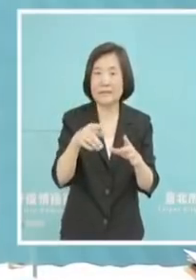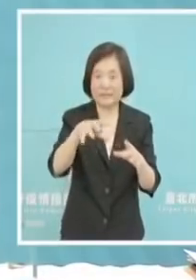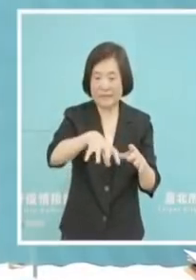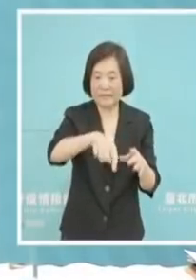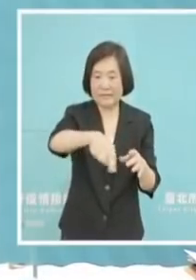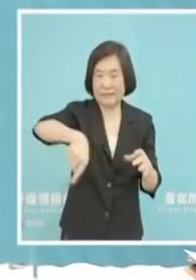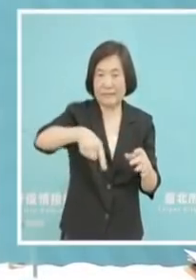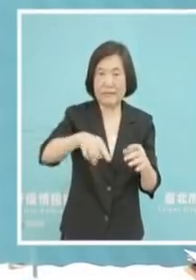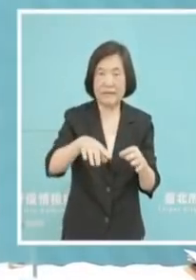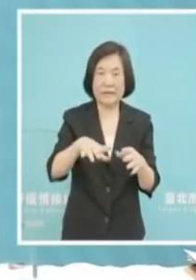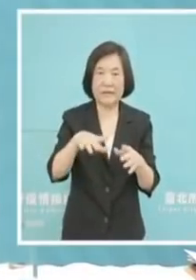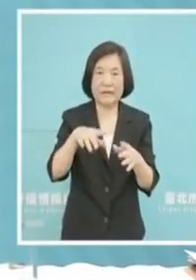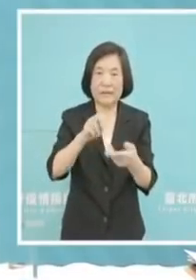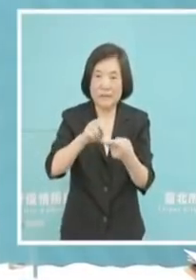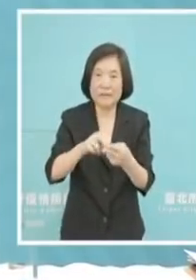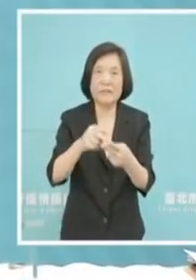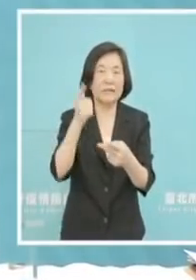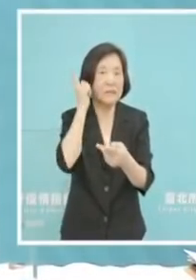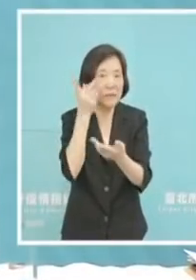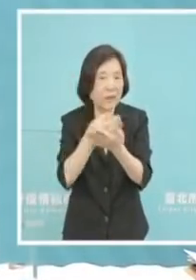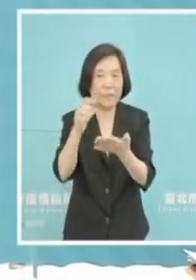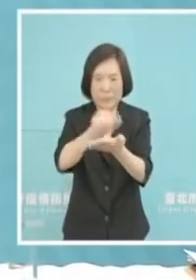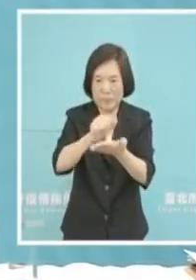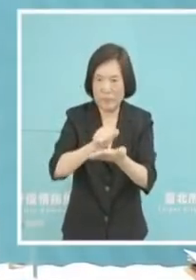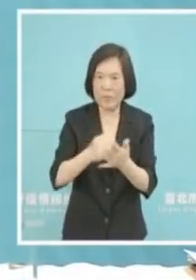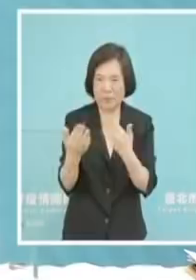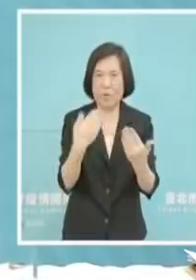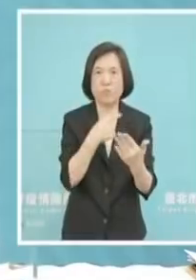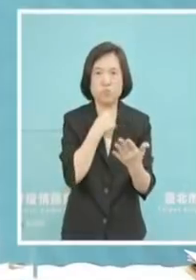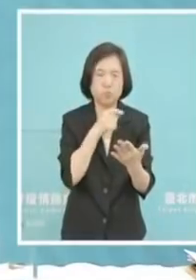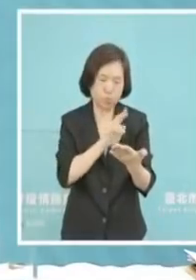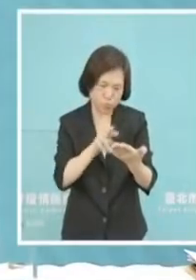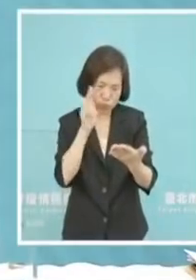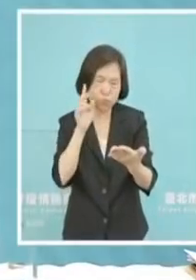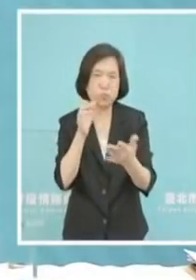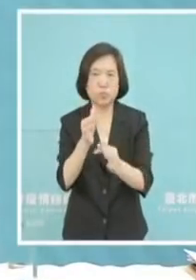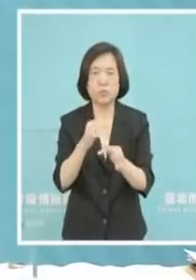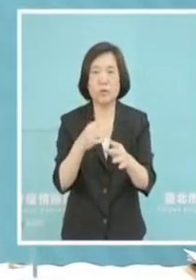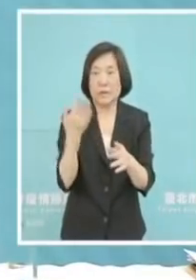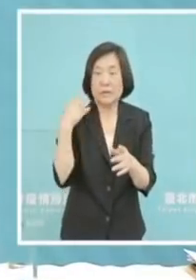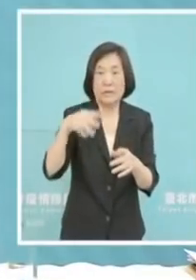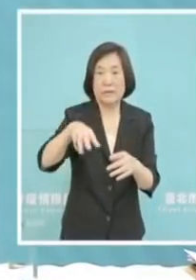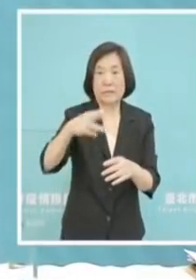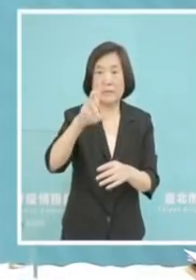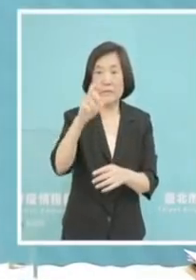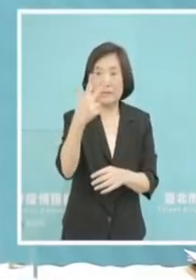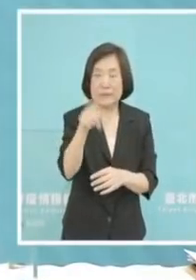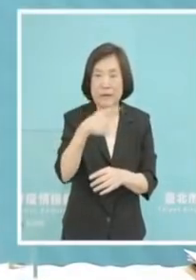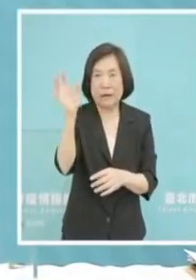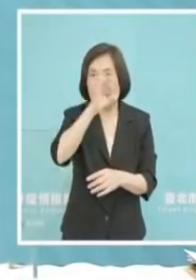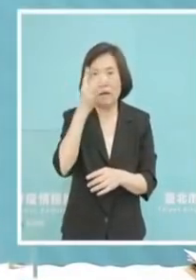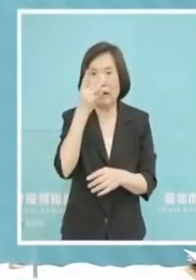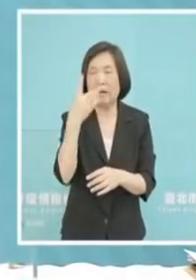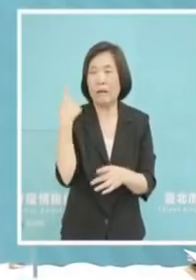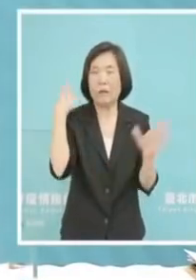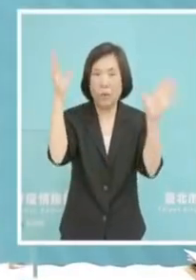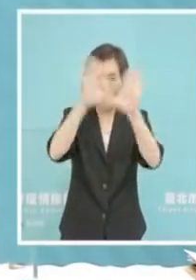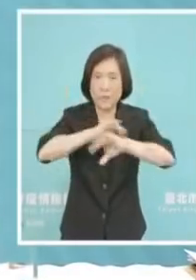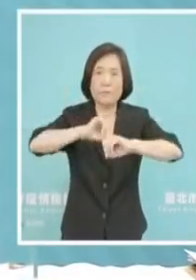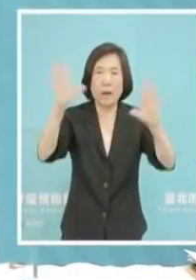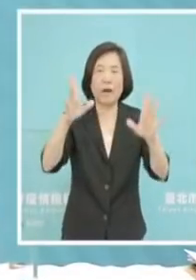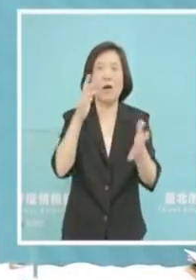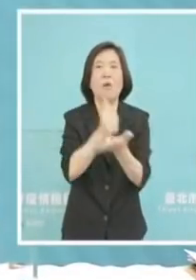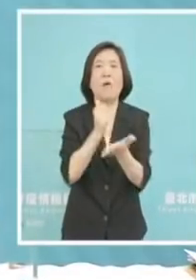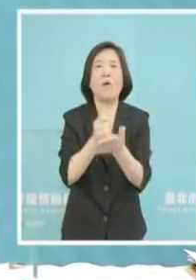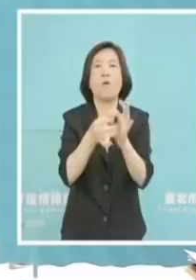点，那因为他们要看他们的施打的普及率哦，因为目前来讲，像有的已经超过1/2了哦，还在一直在